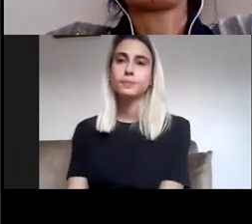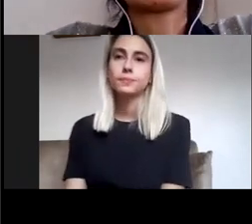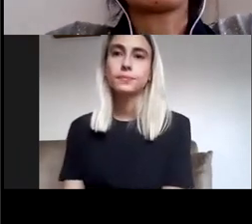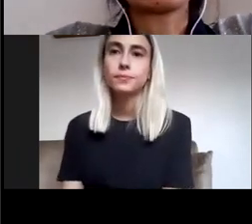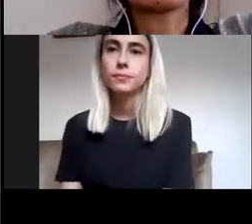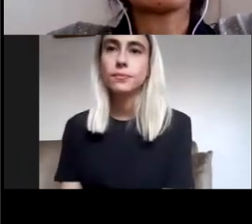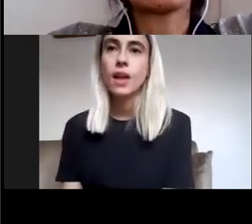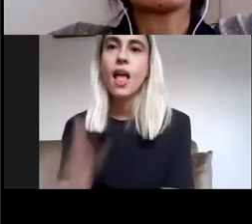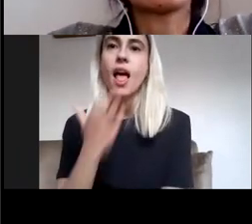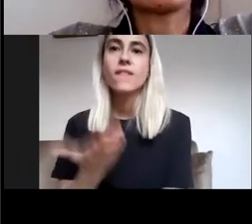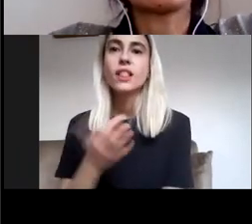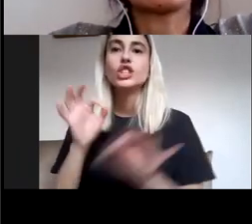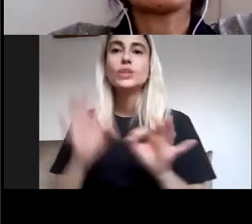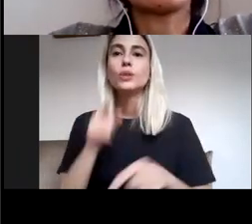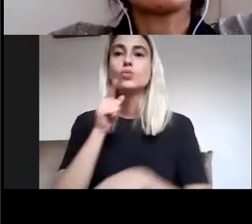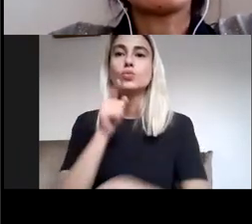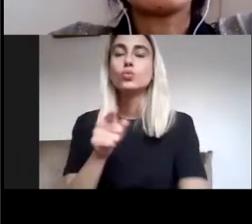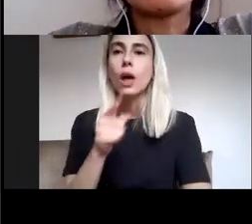Evet, şurada bir